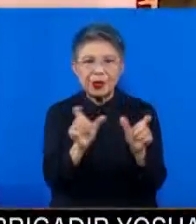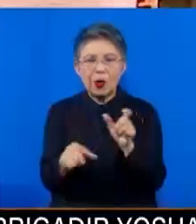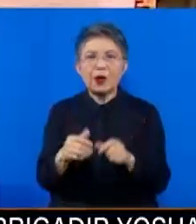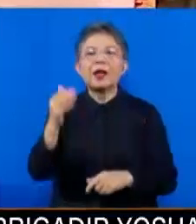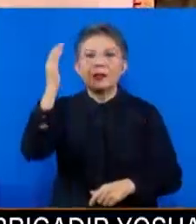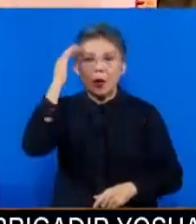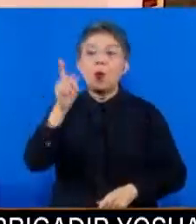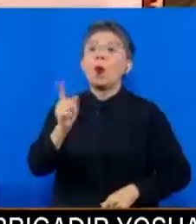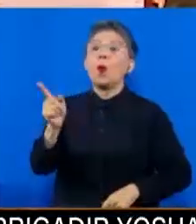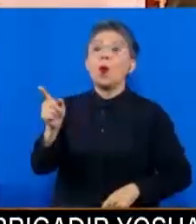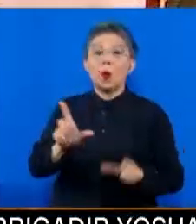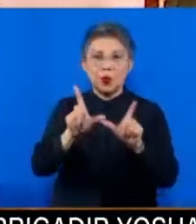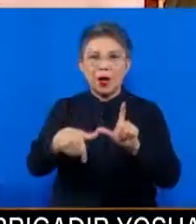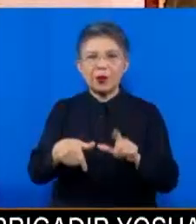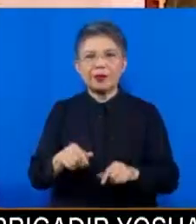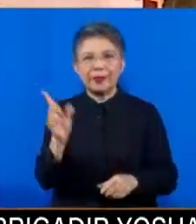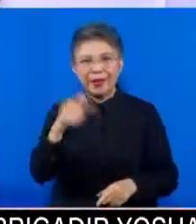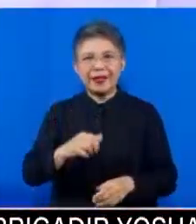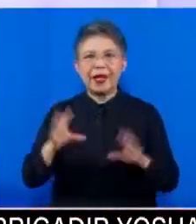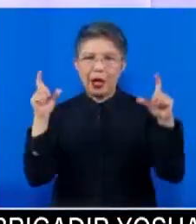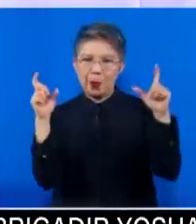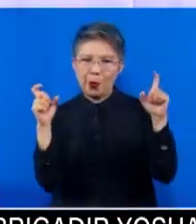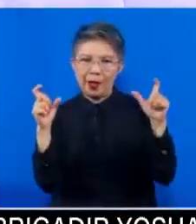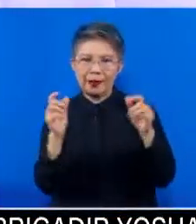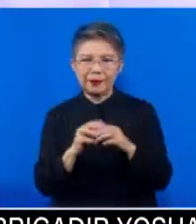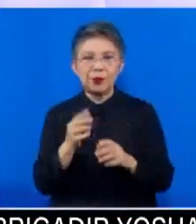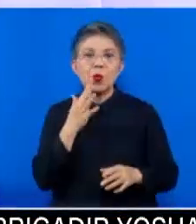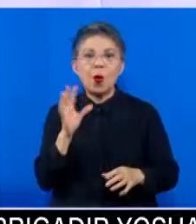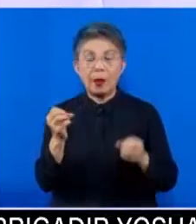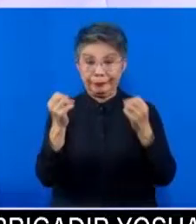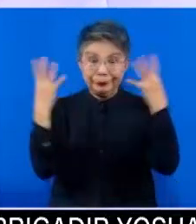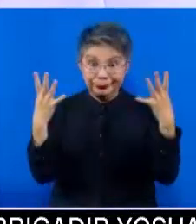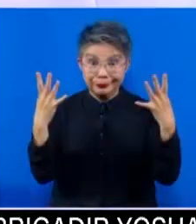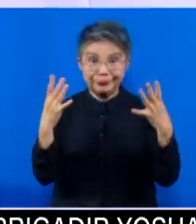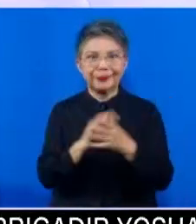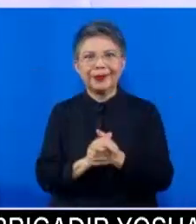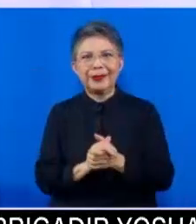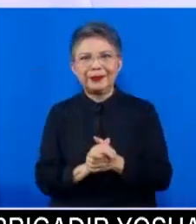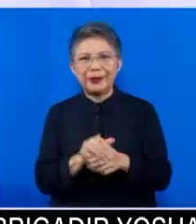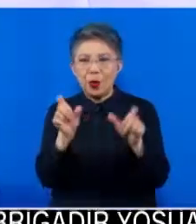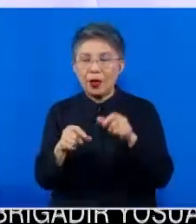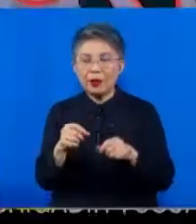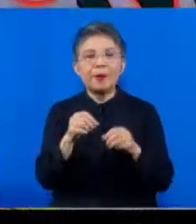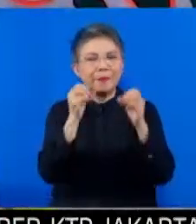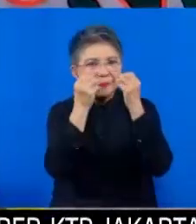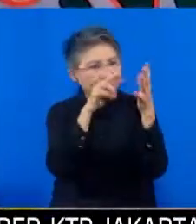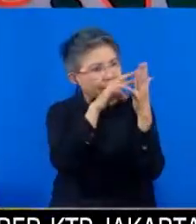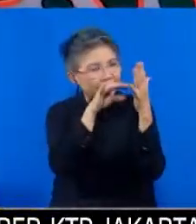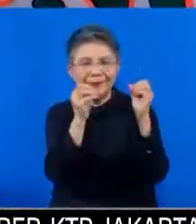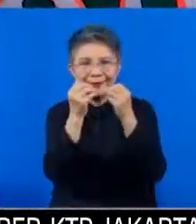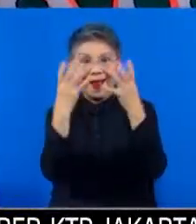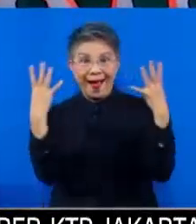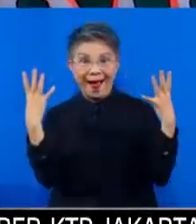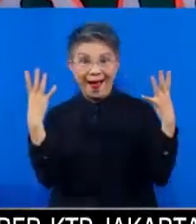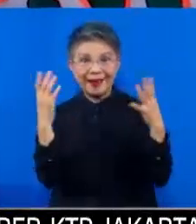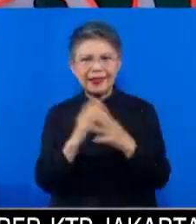penggemar menemukan warung makan pecel lele. Ya, warnanya lebih terang, lebih ini, jadi orang gampang bacanya. Soalnya kan ini